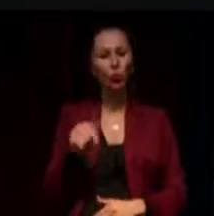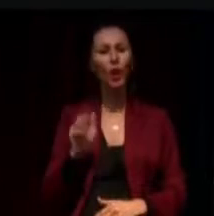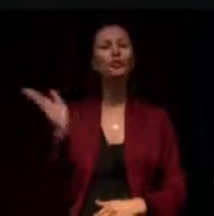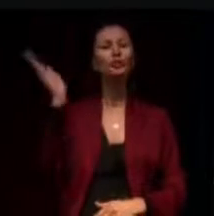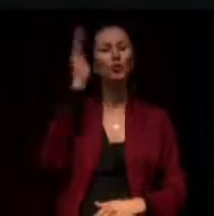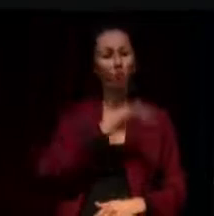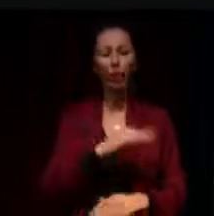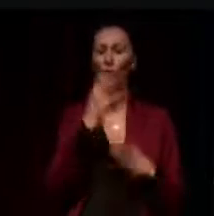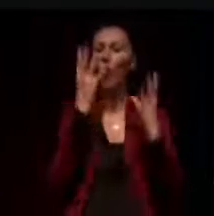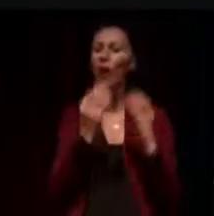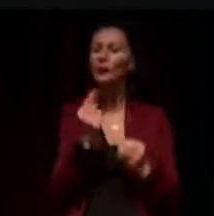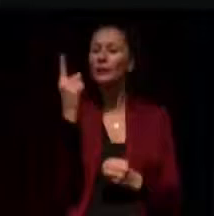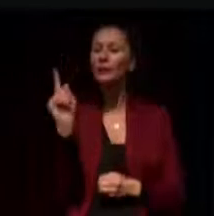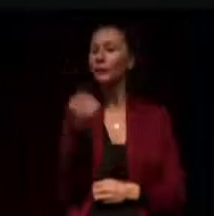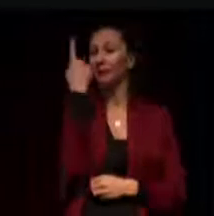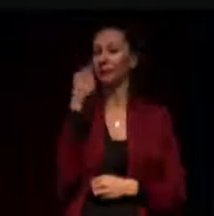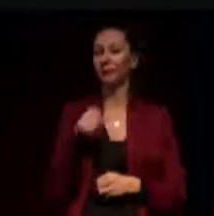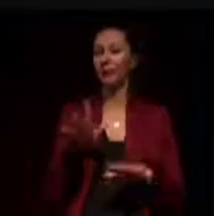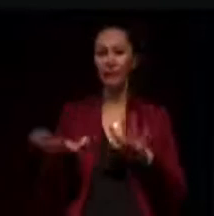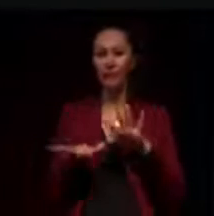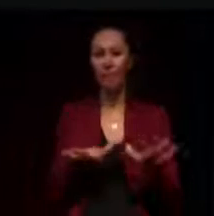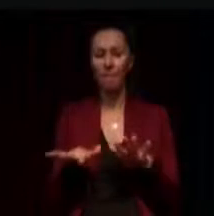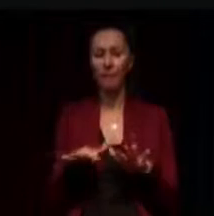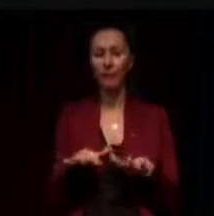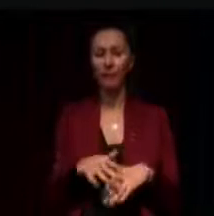bundan sonra olası bir depremde